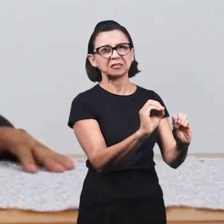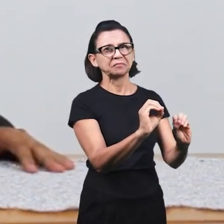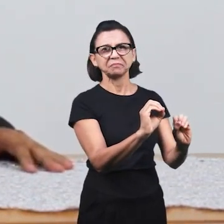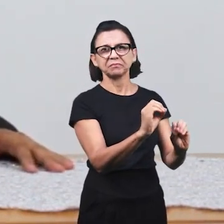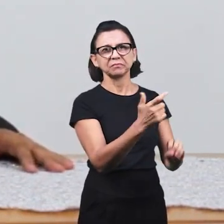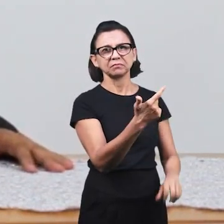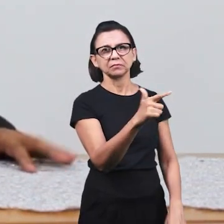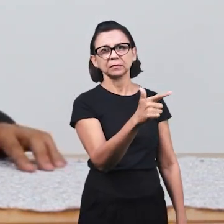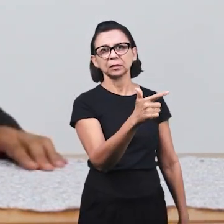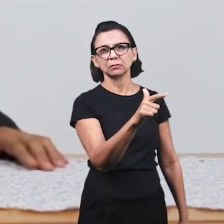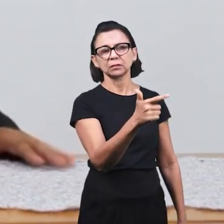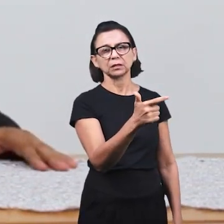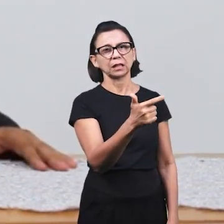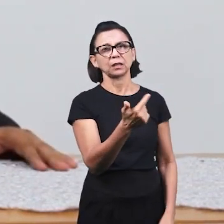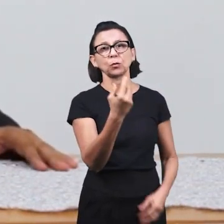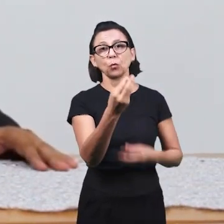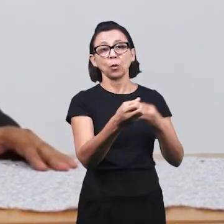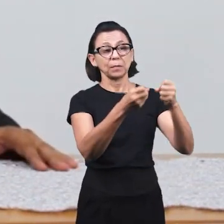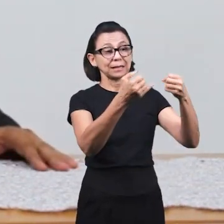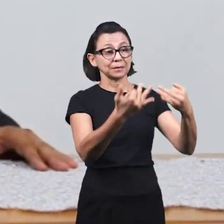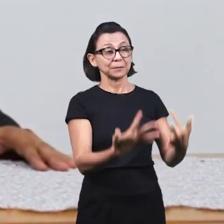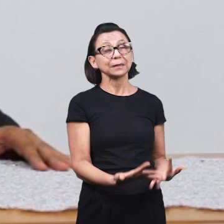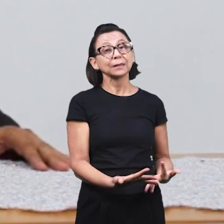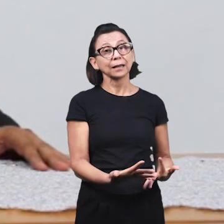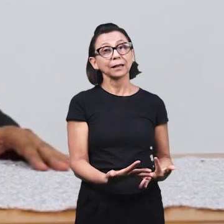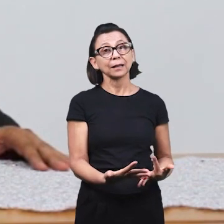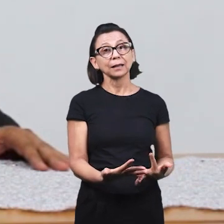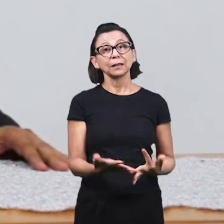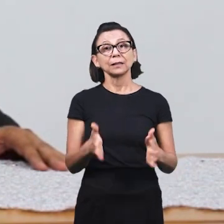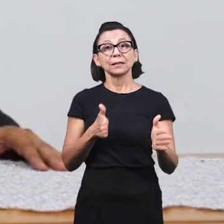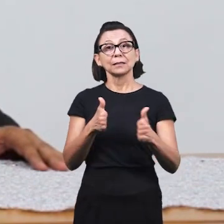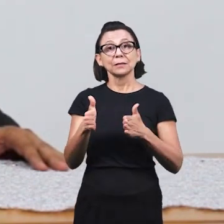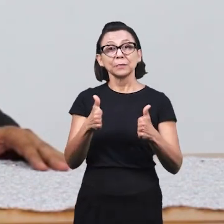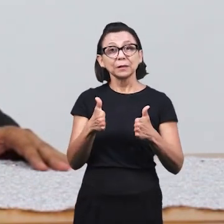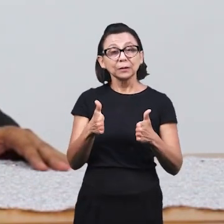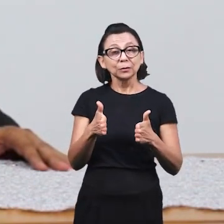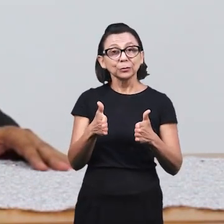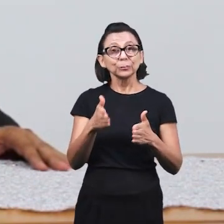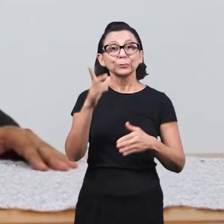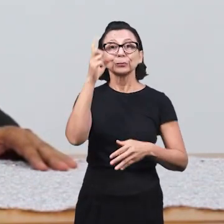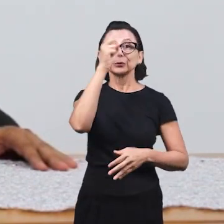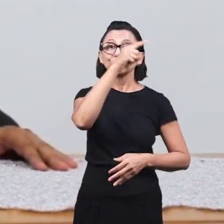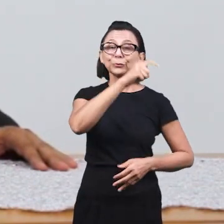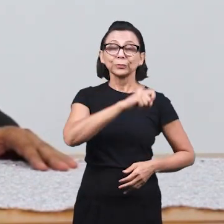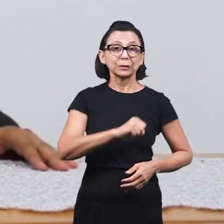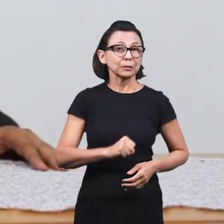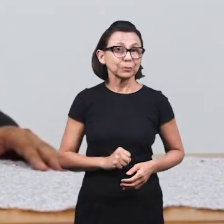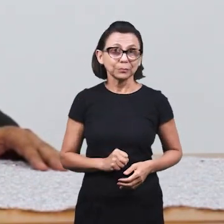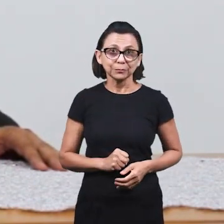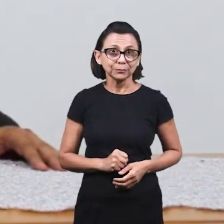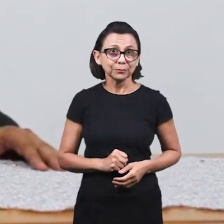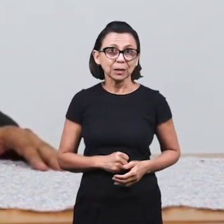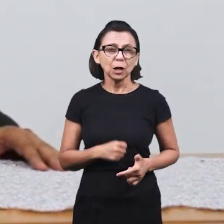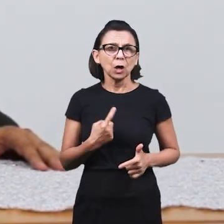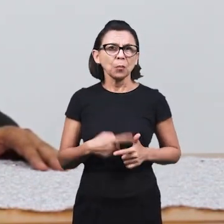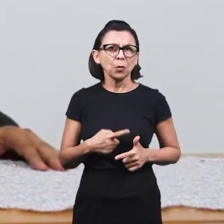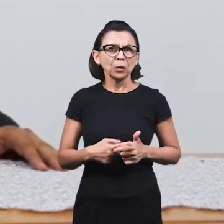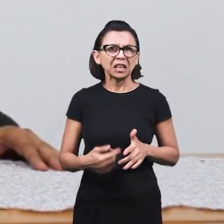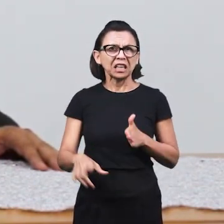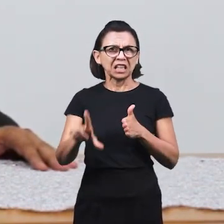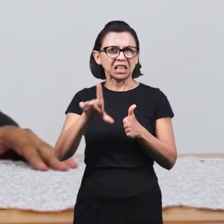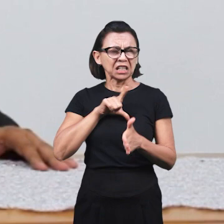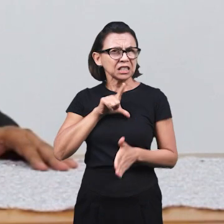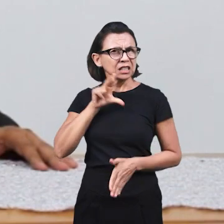ответить, дать ответ нужный, соответствующий на все то, что мы сейчас